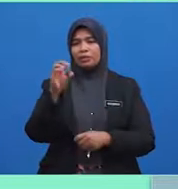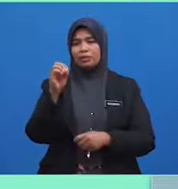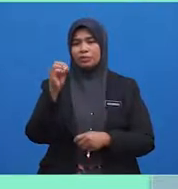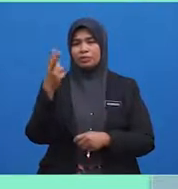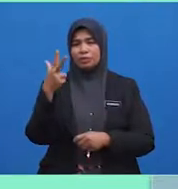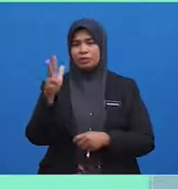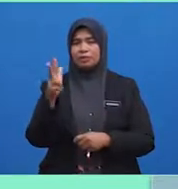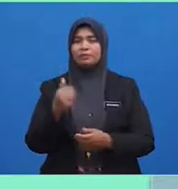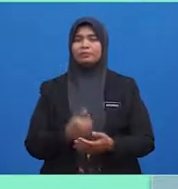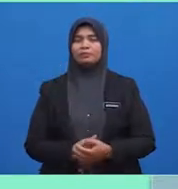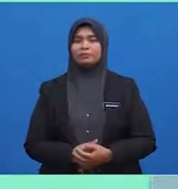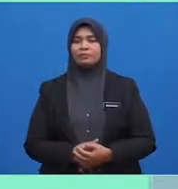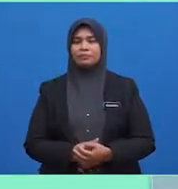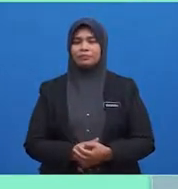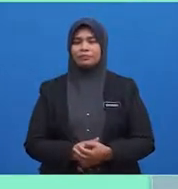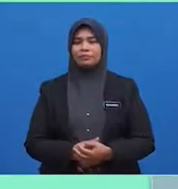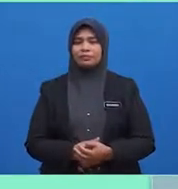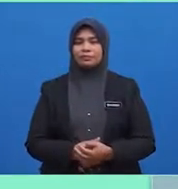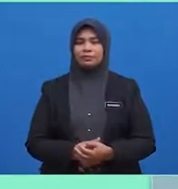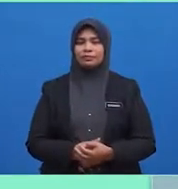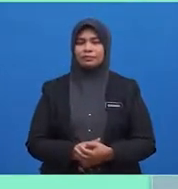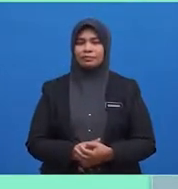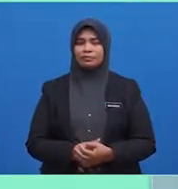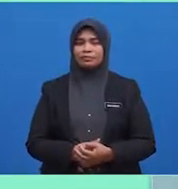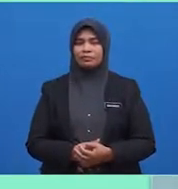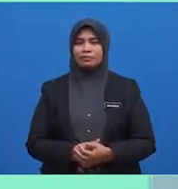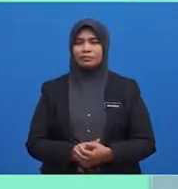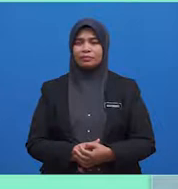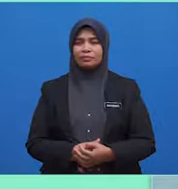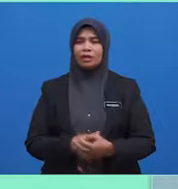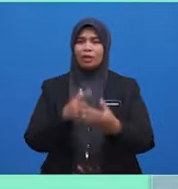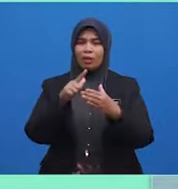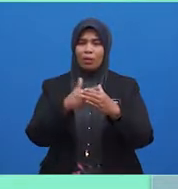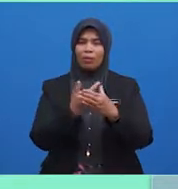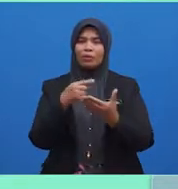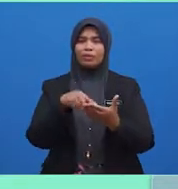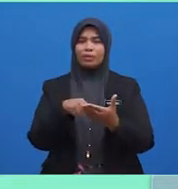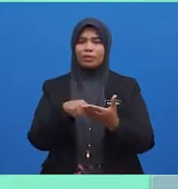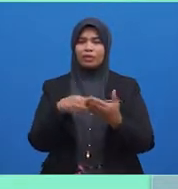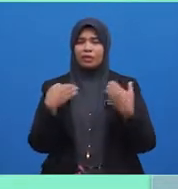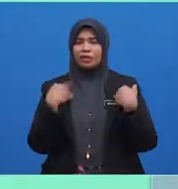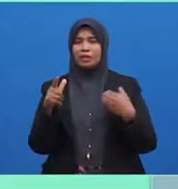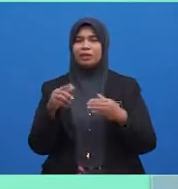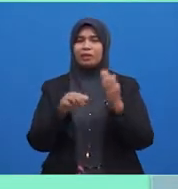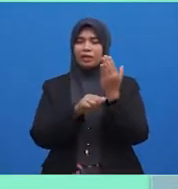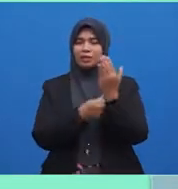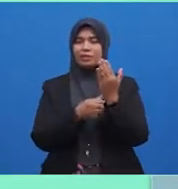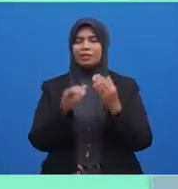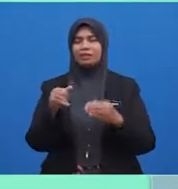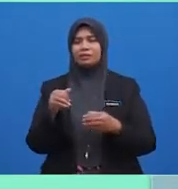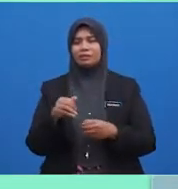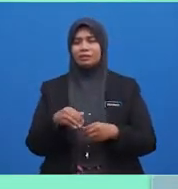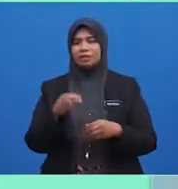2013. Taklah sekarang maknanya 1 tahun 3 bulan macam itulah. Lombong ini adalah keadaan asal yang sengaja